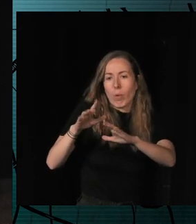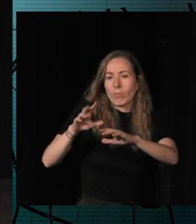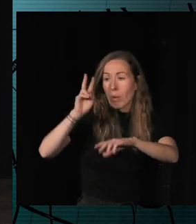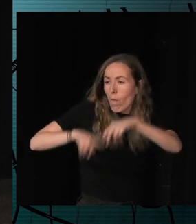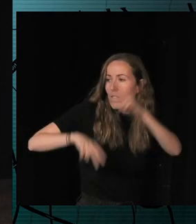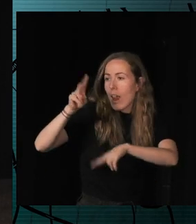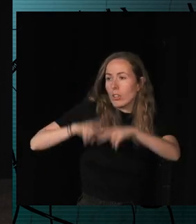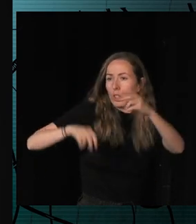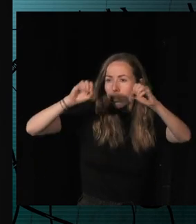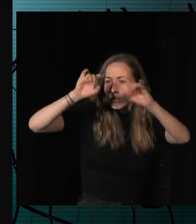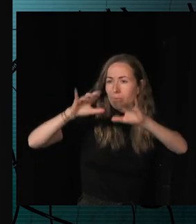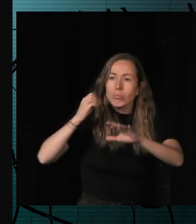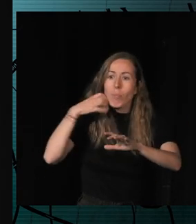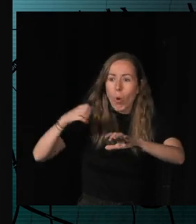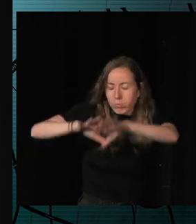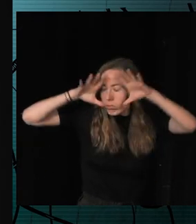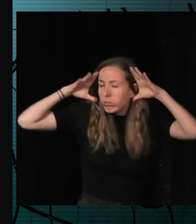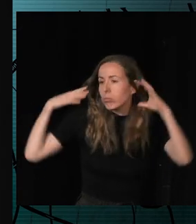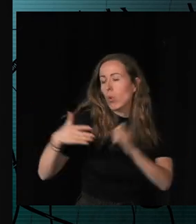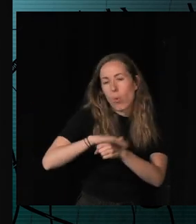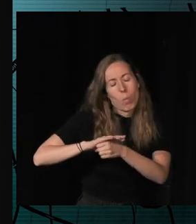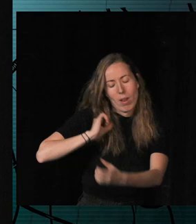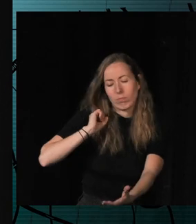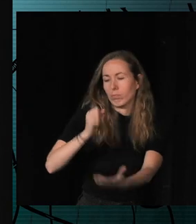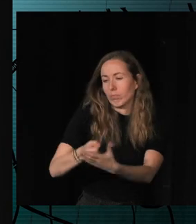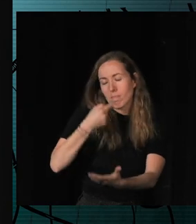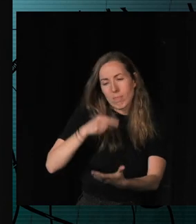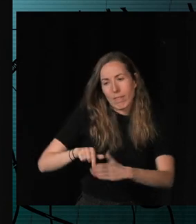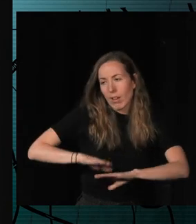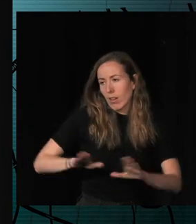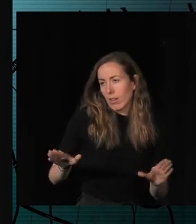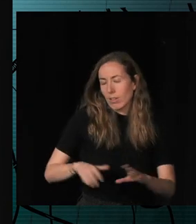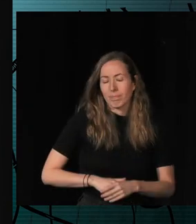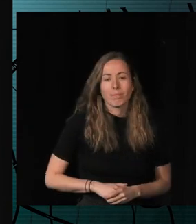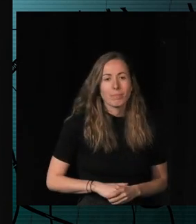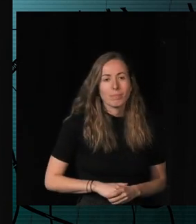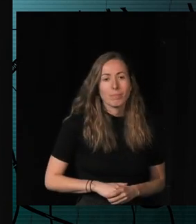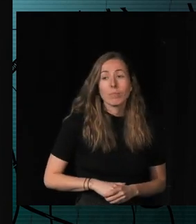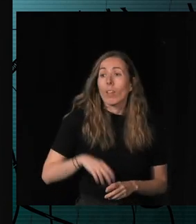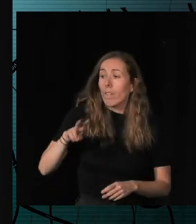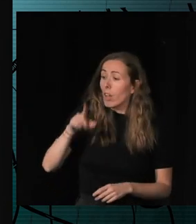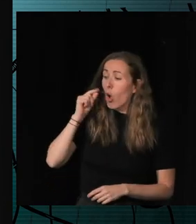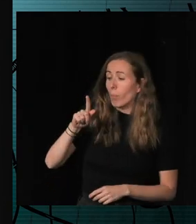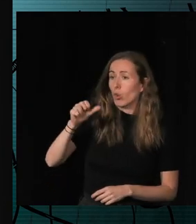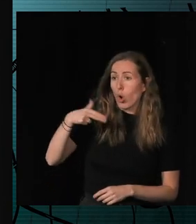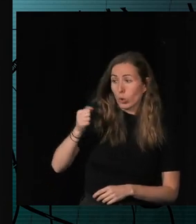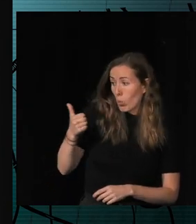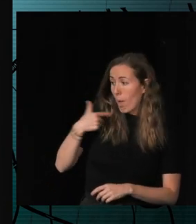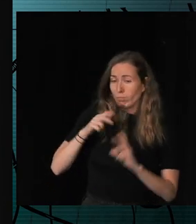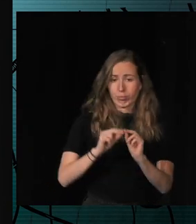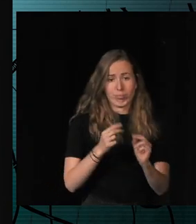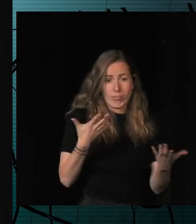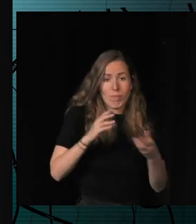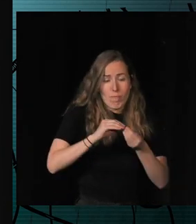pareil on a on a parlé de des défauts du film voilà comme tu le disais Damien c'est vrai Christophe Gans parle assez ouvertement des défauts de ses films qu' les reconnaît il est dans une